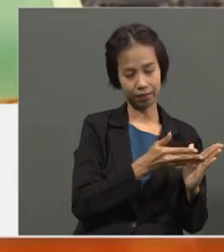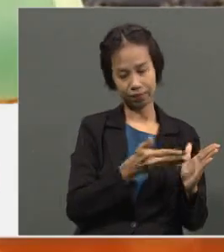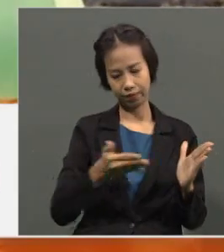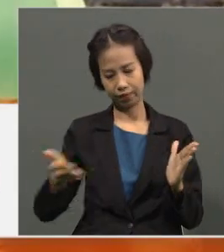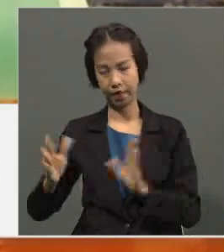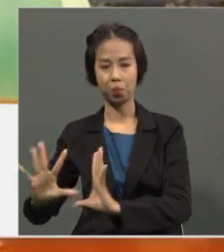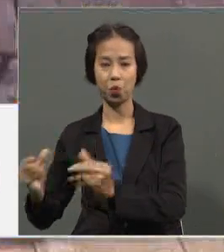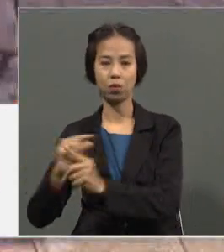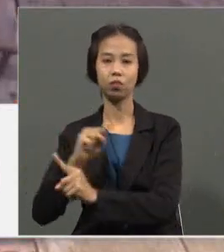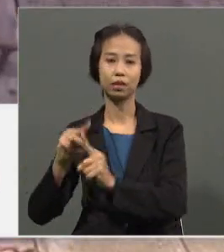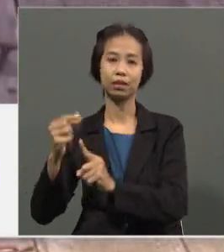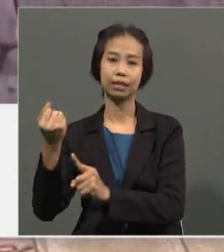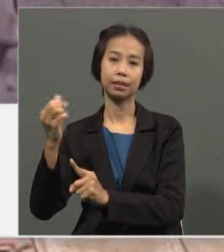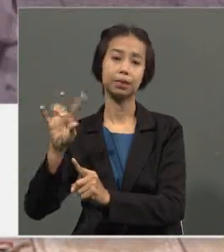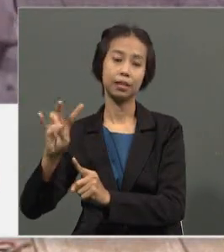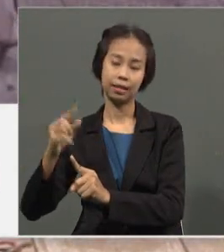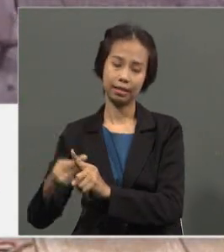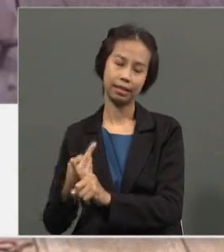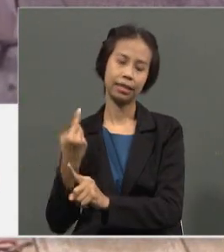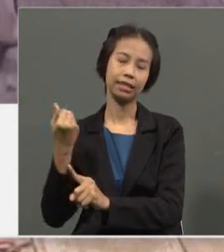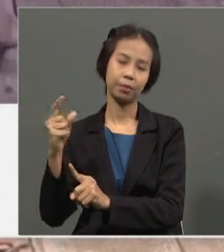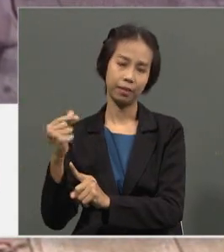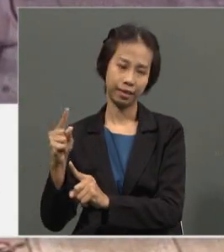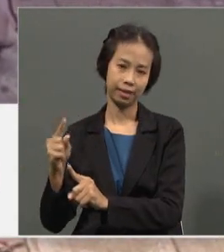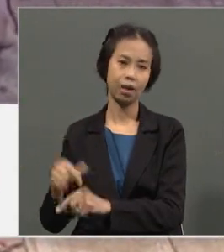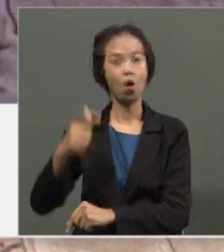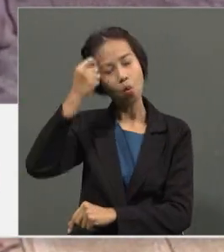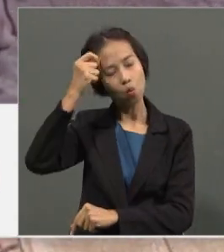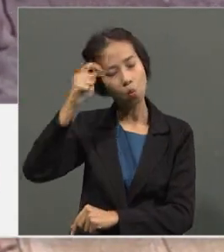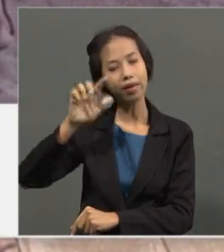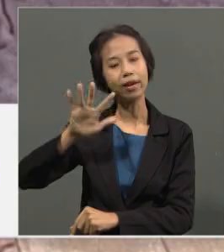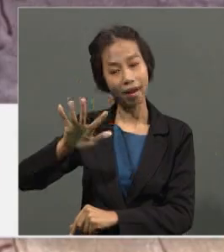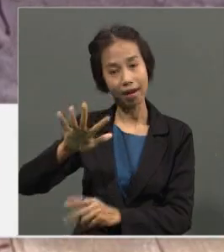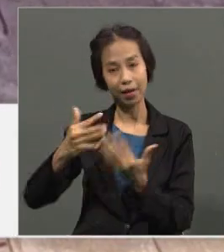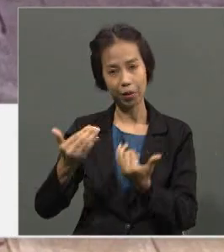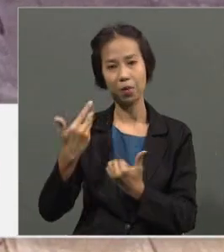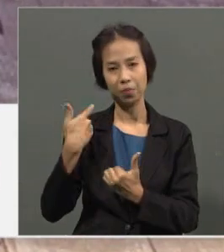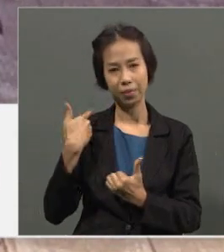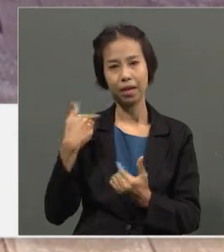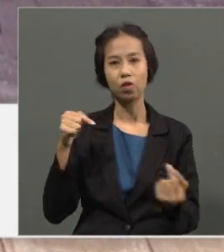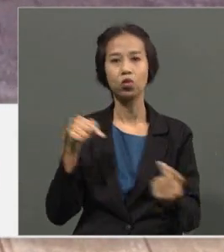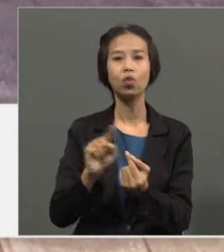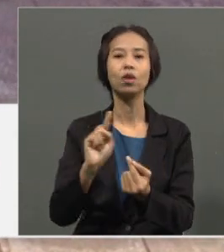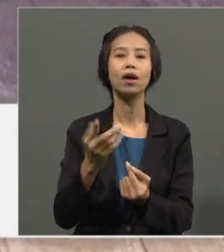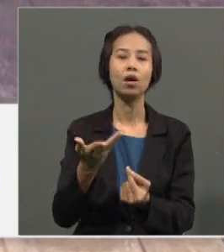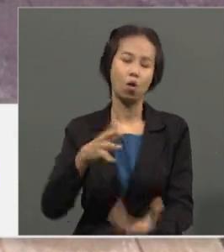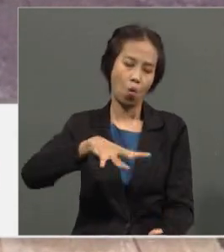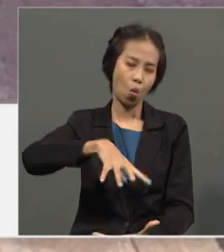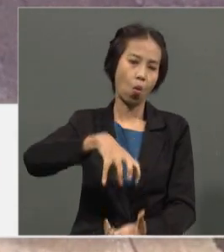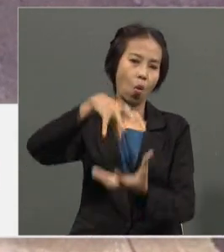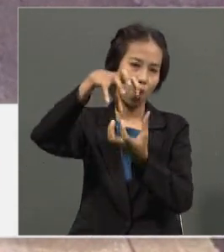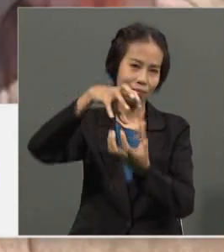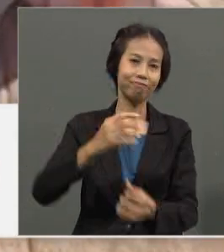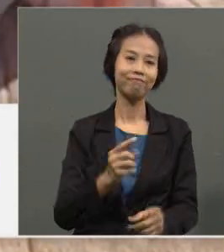พฤศจิกายนรวม 5วัน 5คืนภายในงานก็มีการแสดงมหกรรมเทศกาลหุ่นคมไฟประดับกับหุ่น